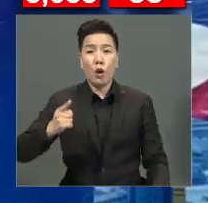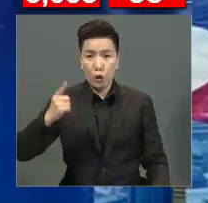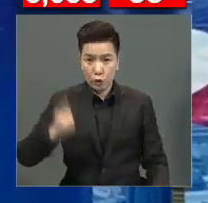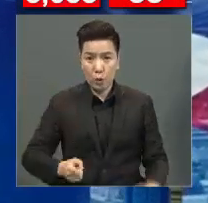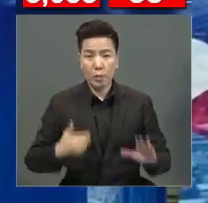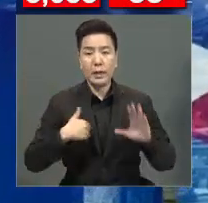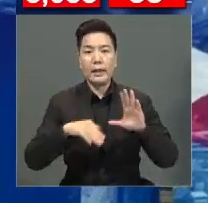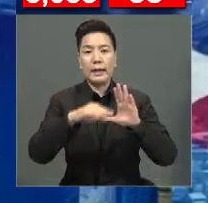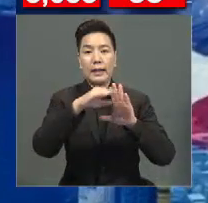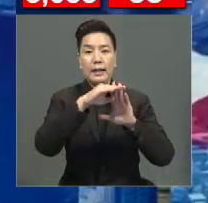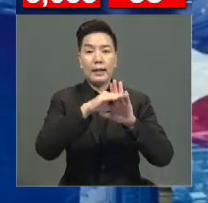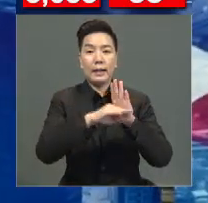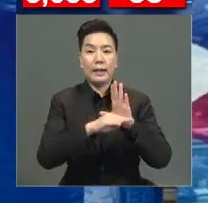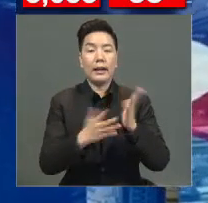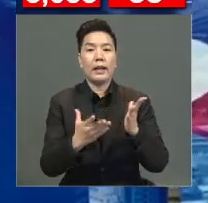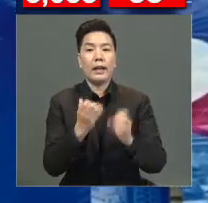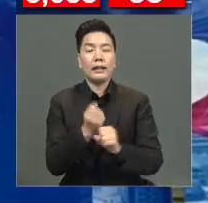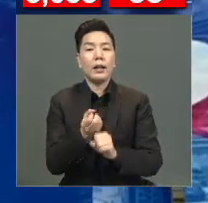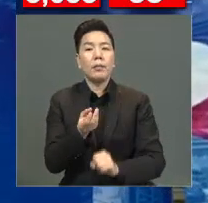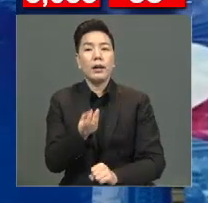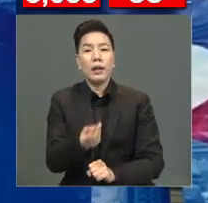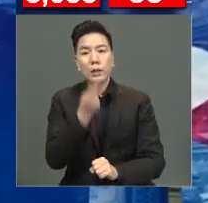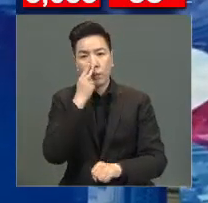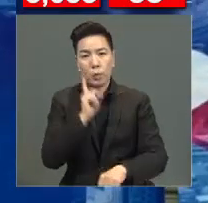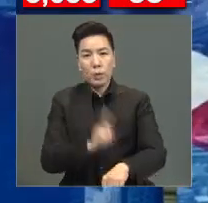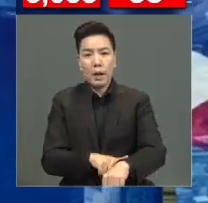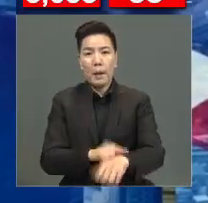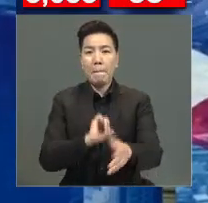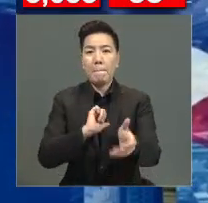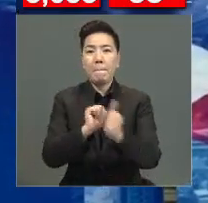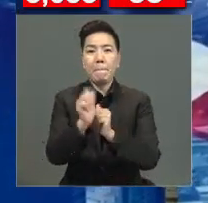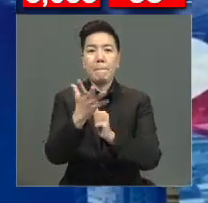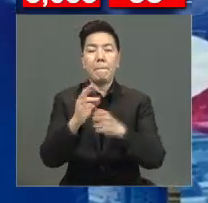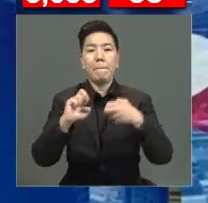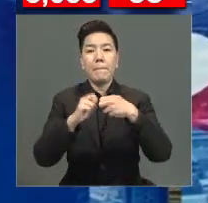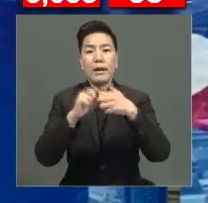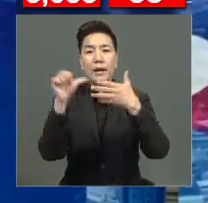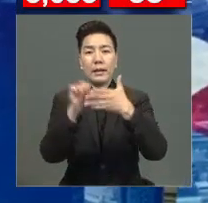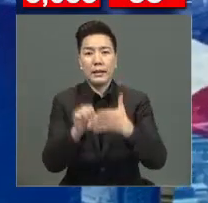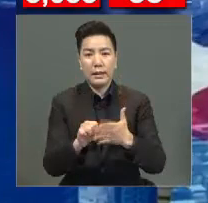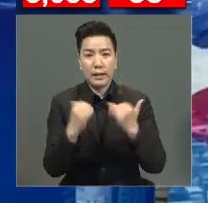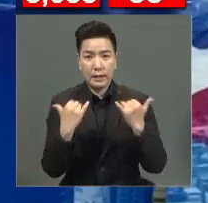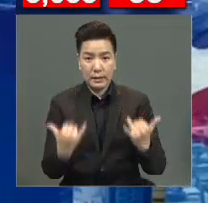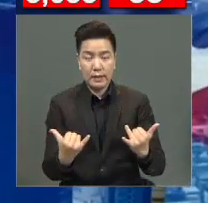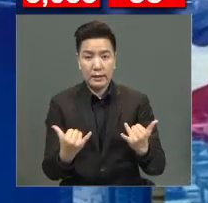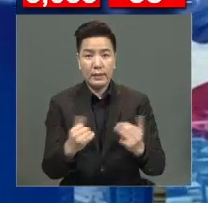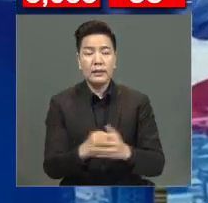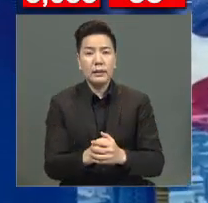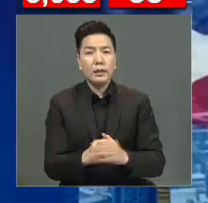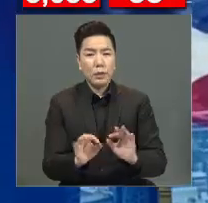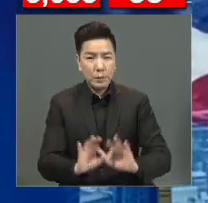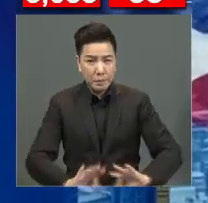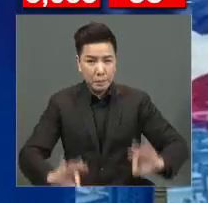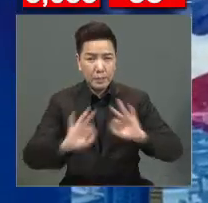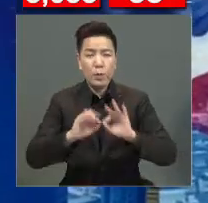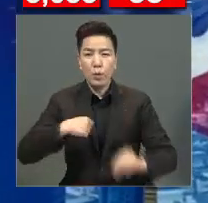อนหลายอย่างหลายประการด้วยกันอาจจะทำให้ไม่ทันต่อเวลาในการแก้ไขปัญหาต่างสถานการณ์ต่างๆของเราหรือมีความจำเป็นต้องมี